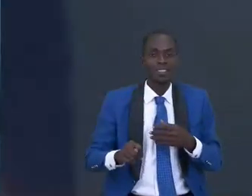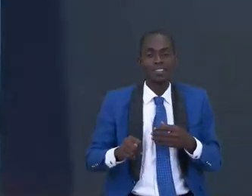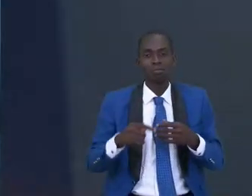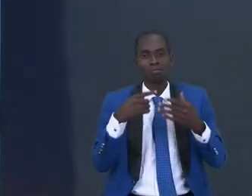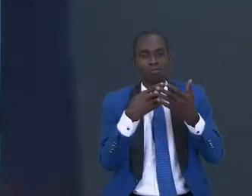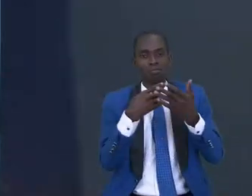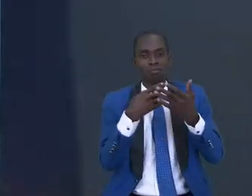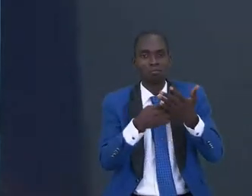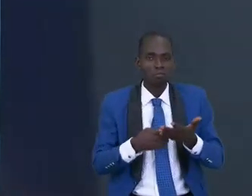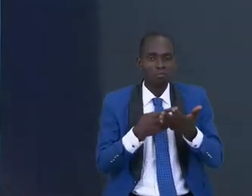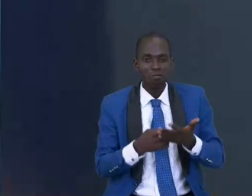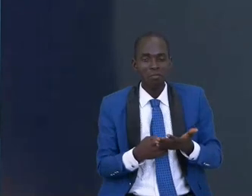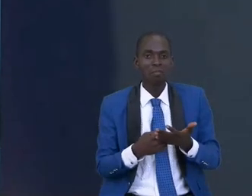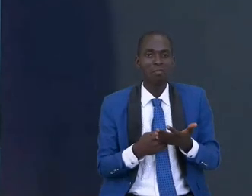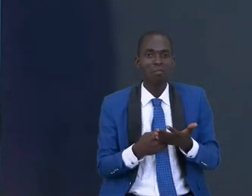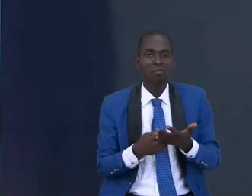le débat